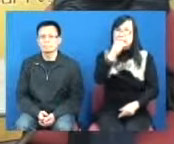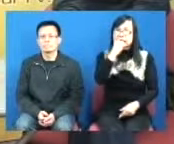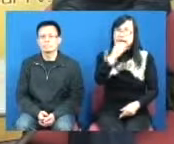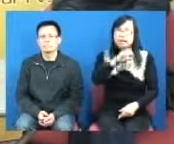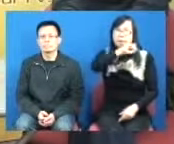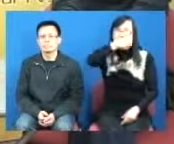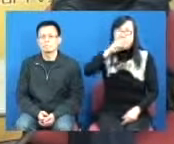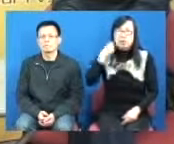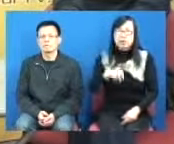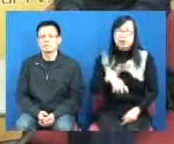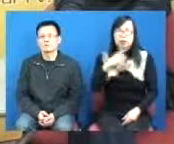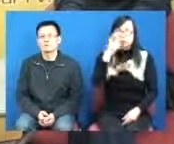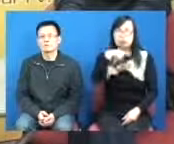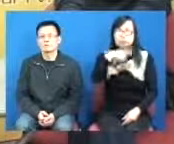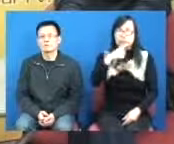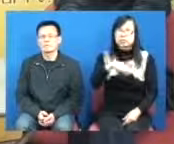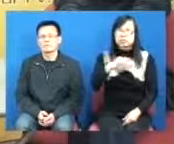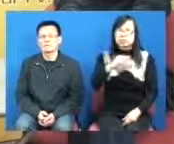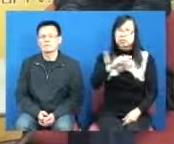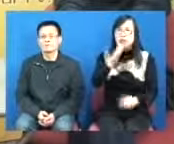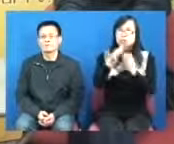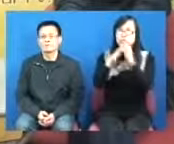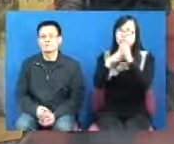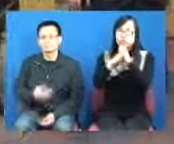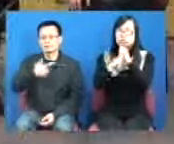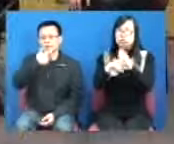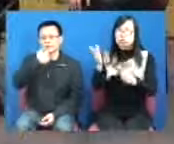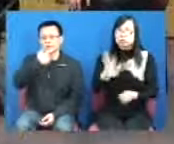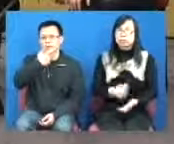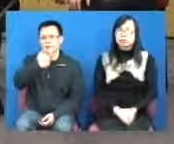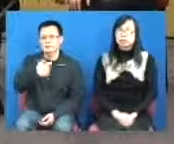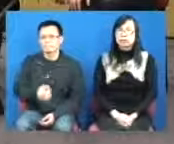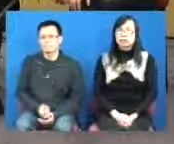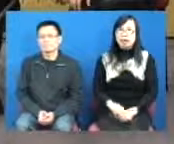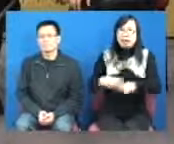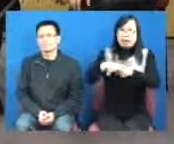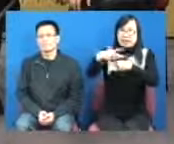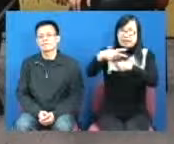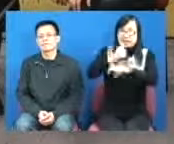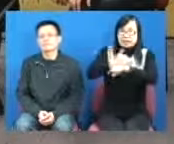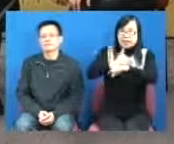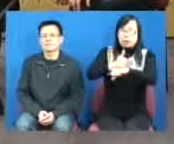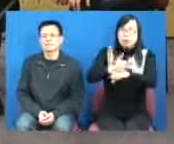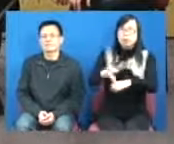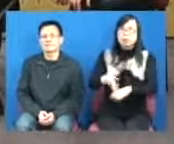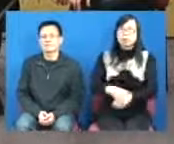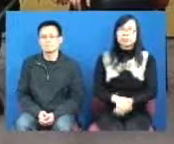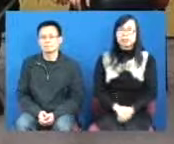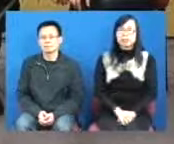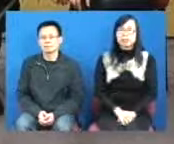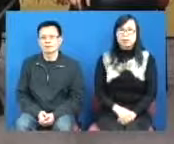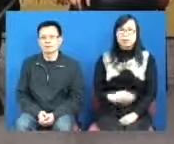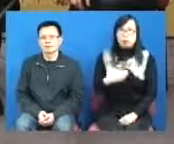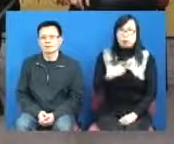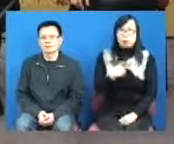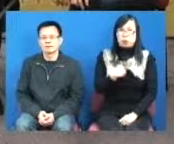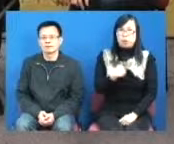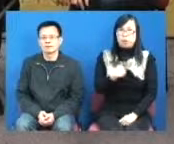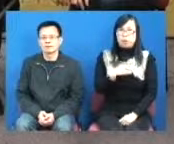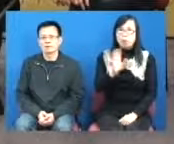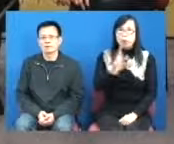吃班買即是我說不可以說第二次機會給他好心不要